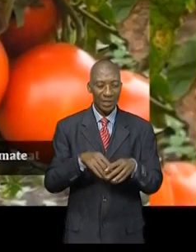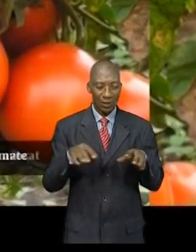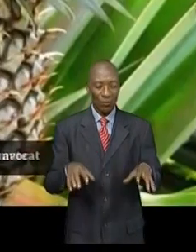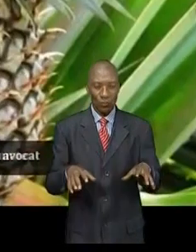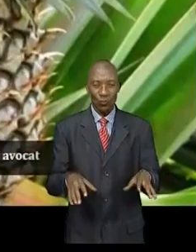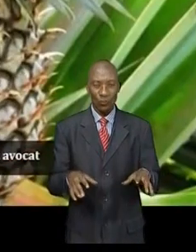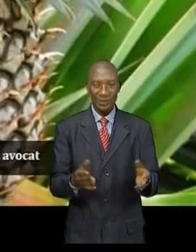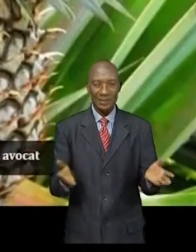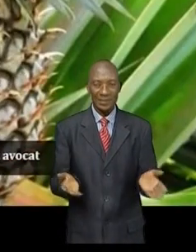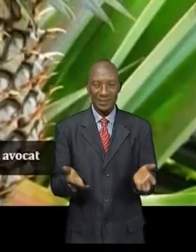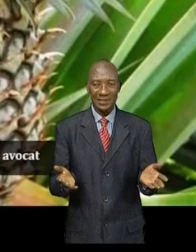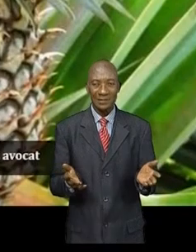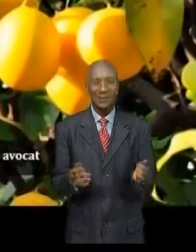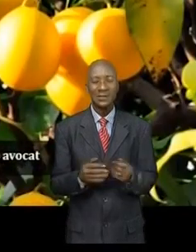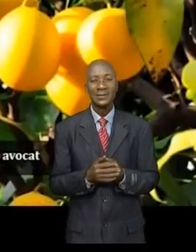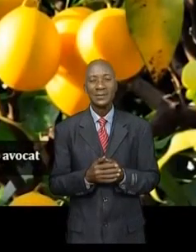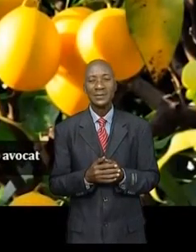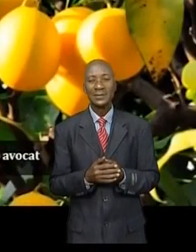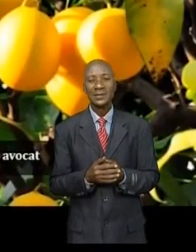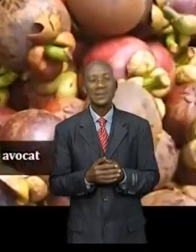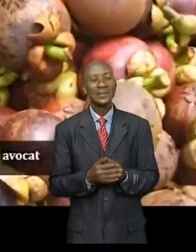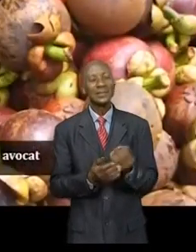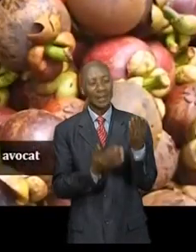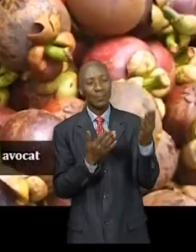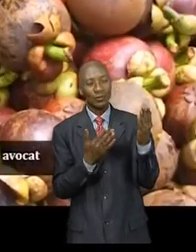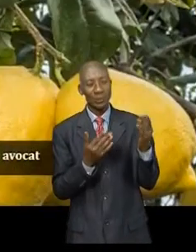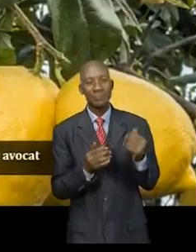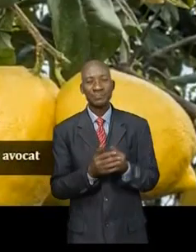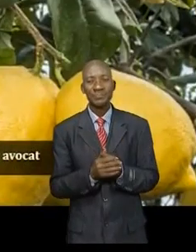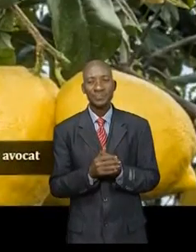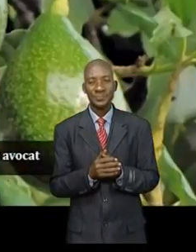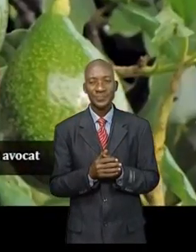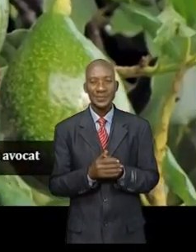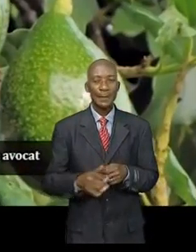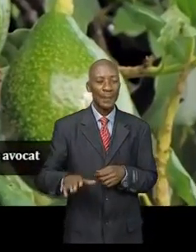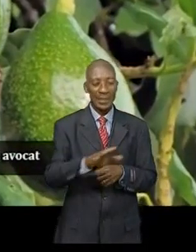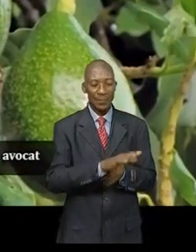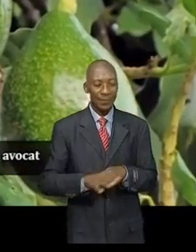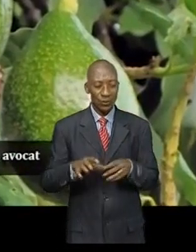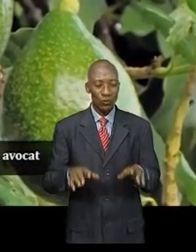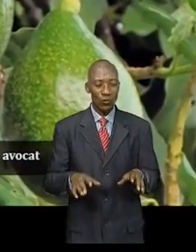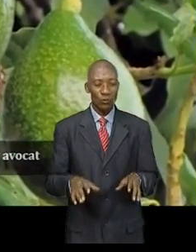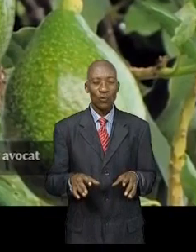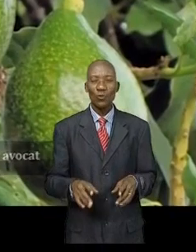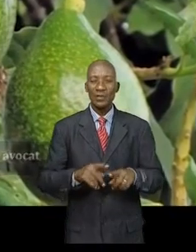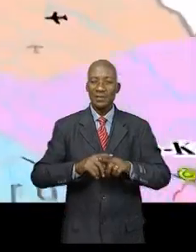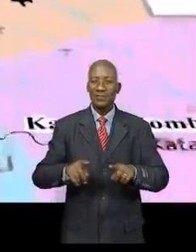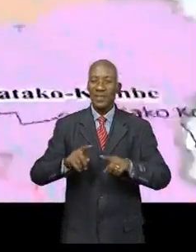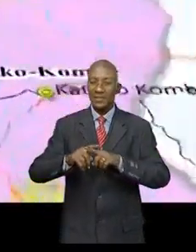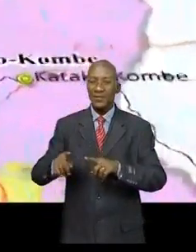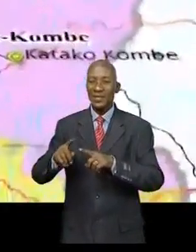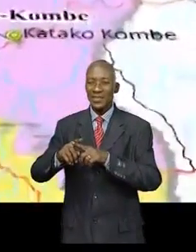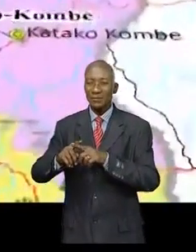unanimement reconnu comme étant considérable. Le pays disposerait d'une superficie cultivable estimée à